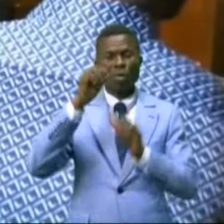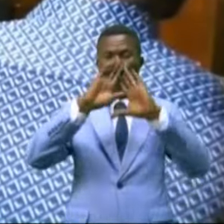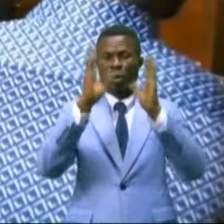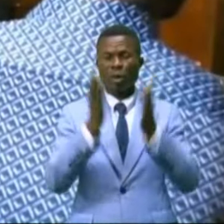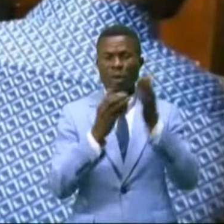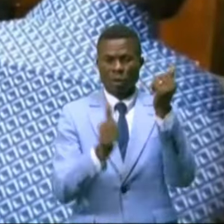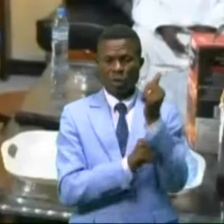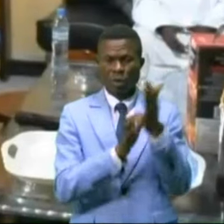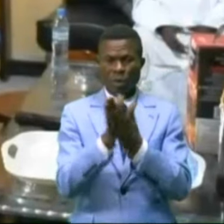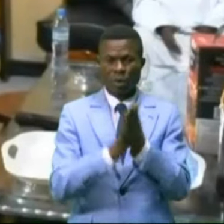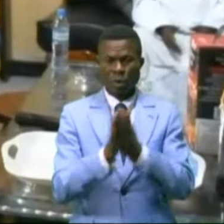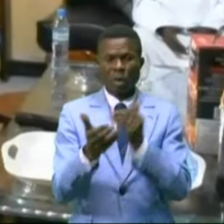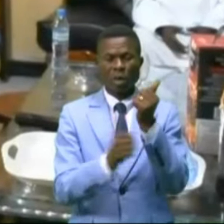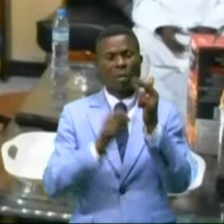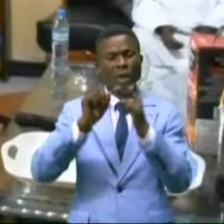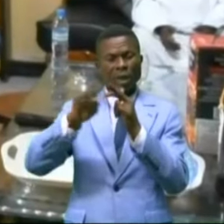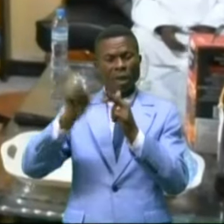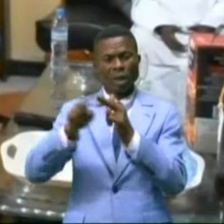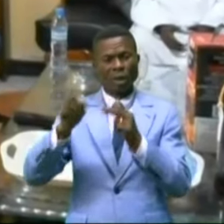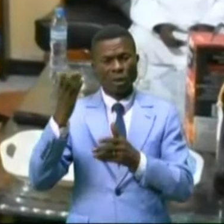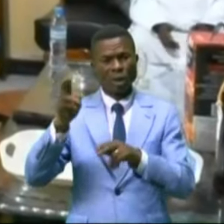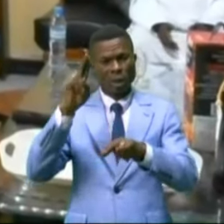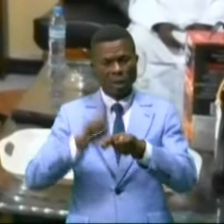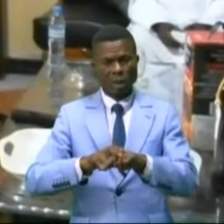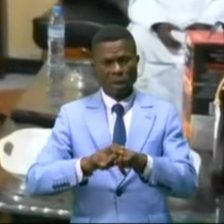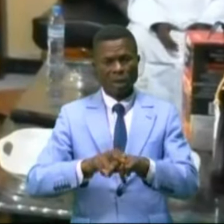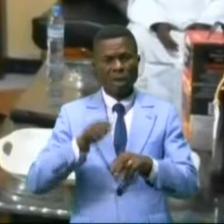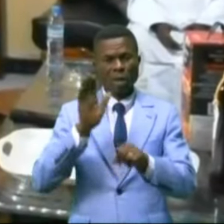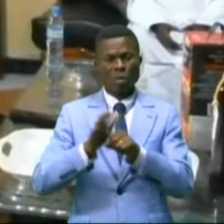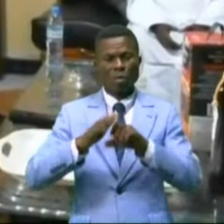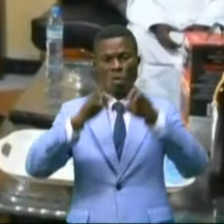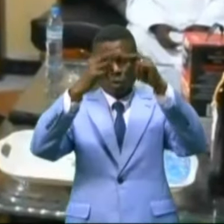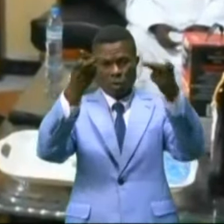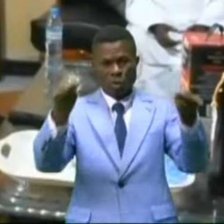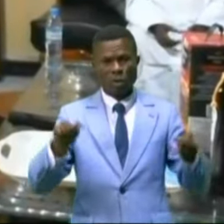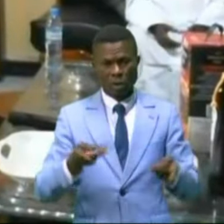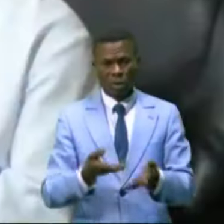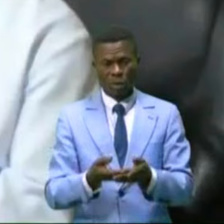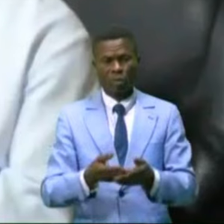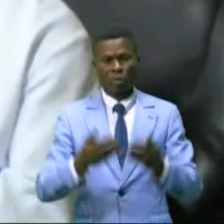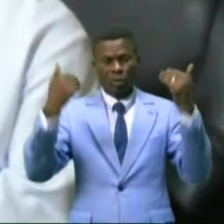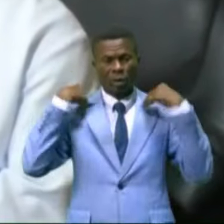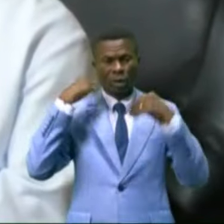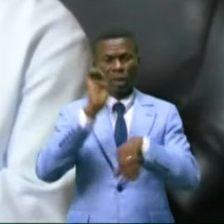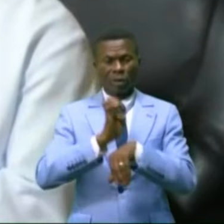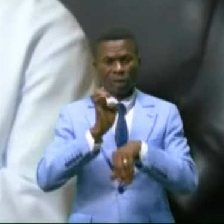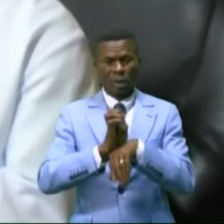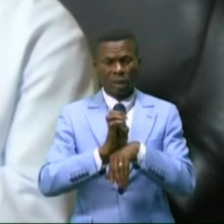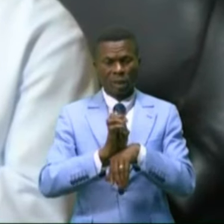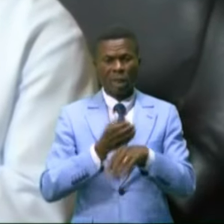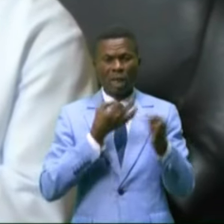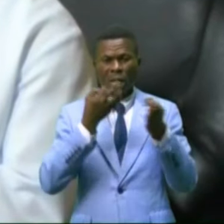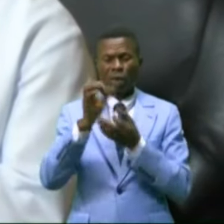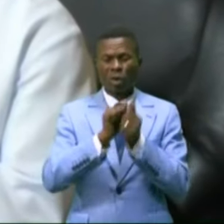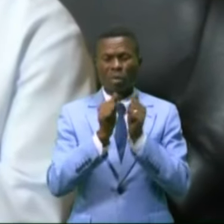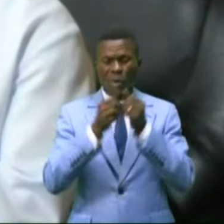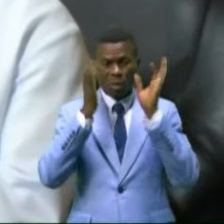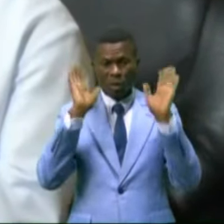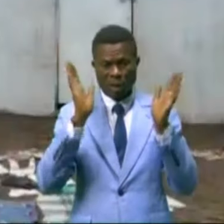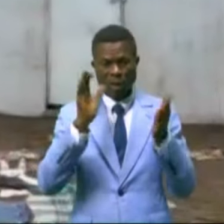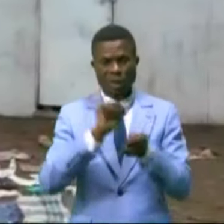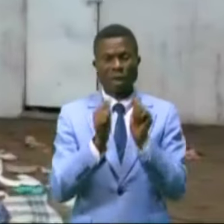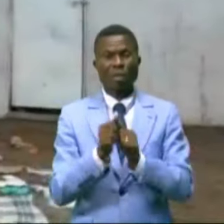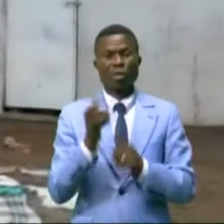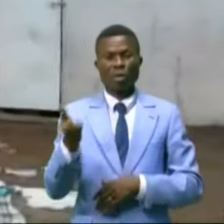concernant ces déplacer de guerres installé dans différ r les prélat catholique a peint un tableau sombre de ce